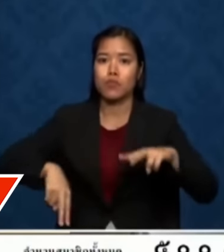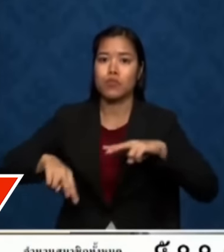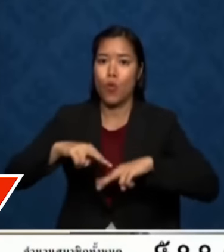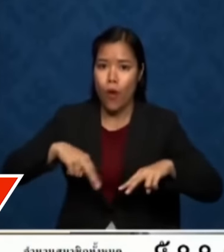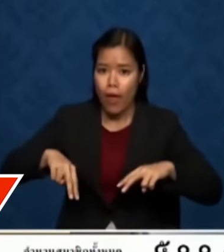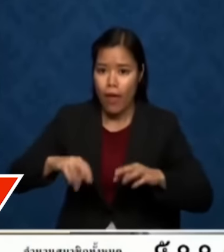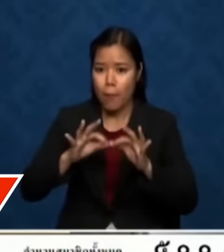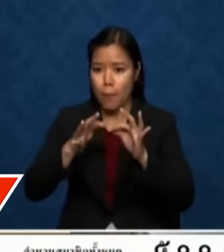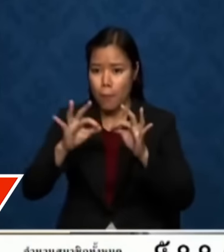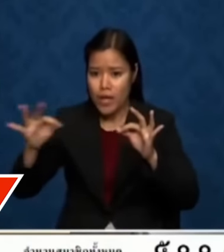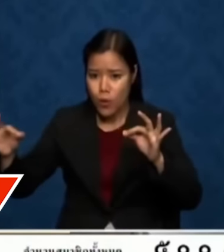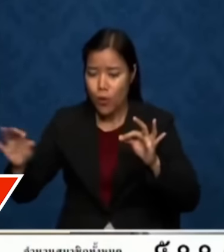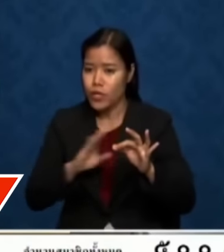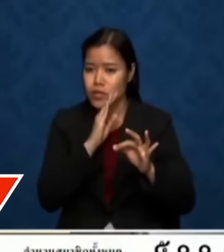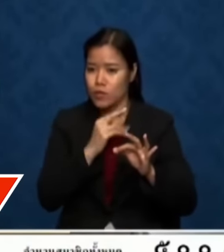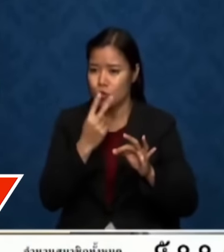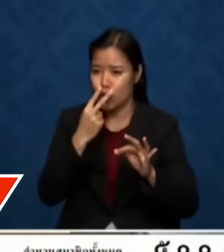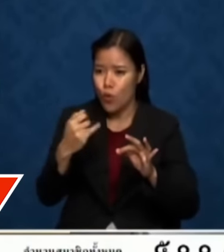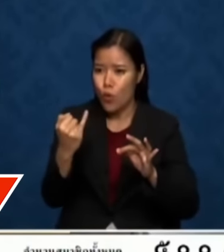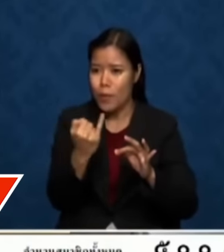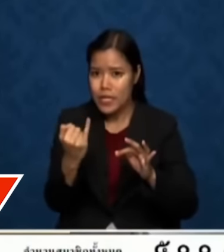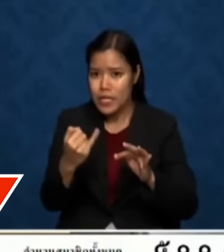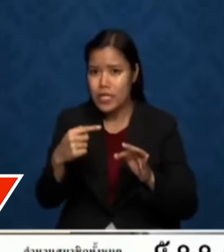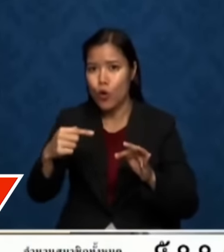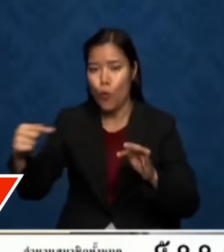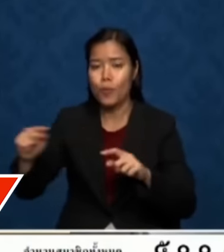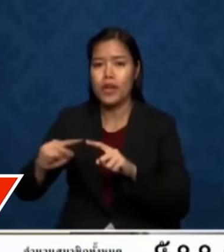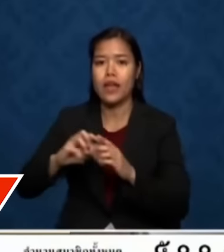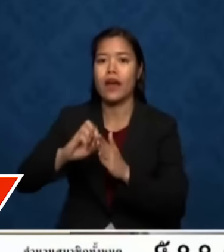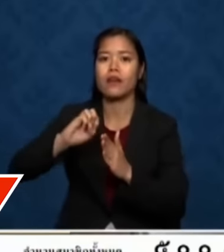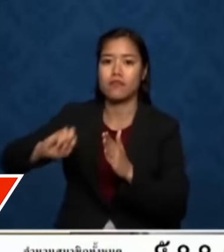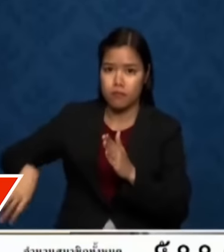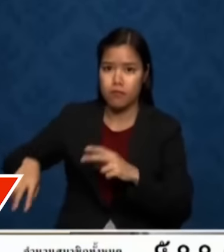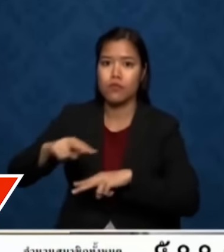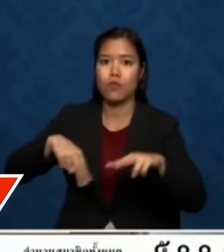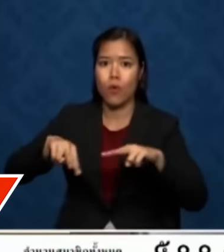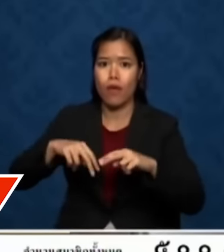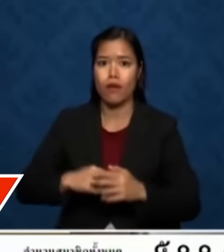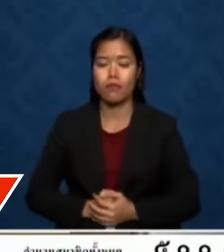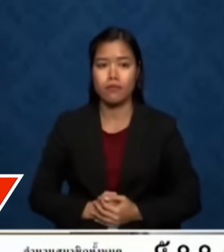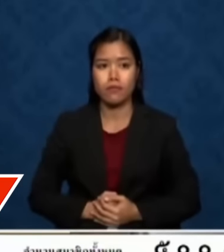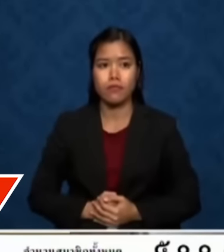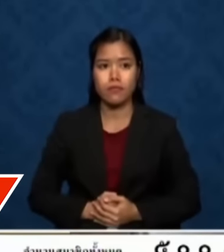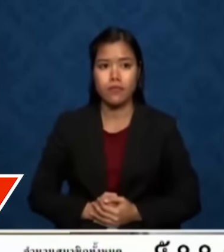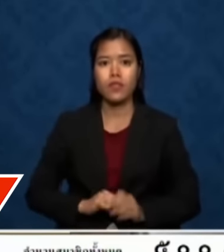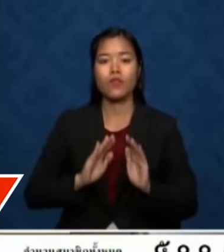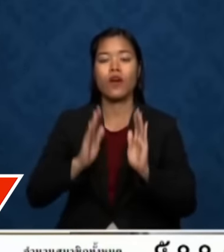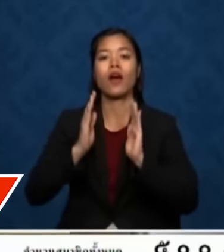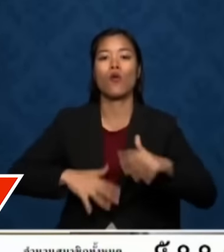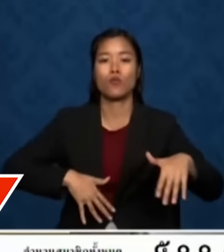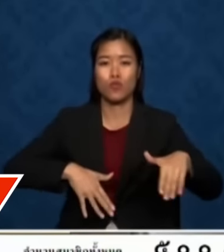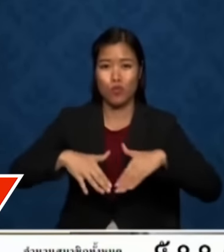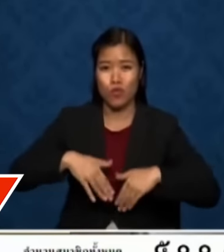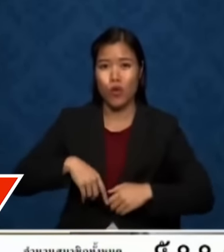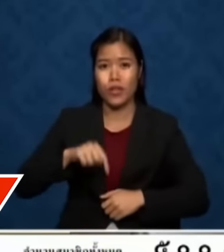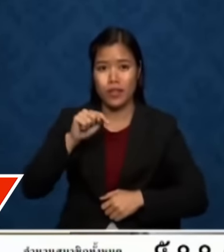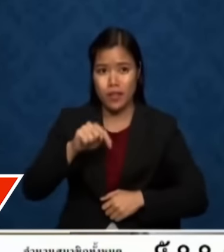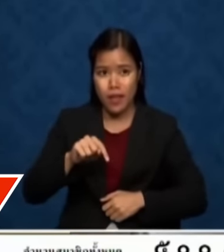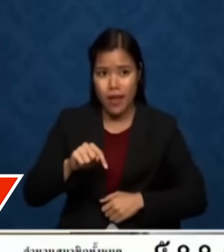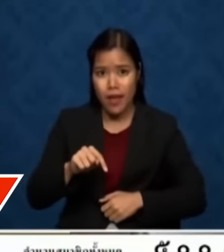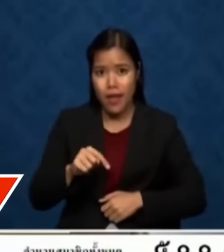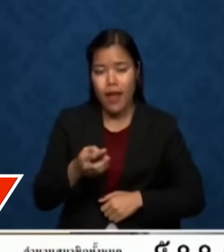าที่เป็นด้านลบของตัวเองเรียนท่านประธานและพี่น้องประชาชนนะคะอย่าคิดว่าสัญญาณแบบนี้มันเ